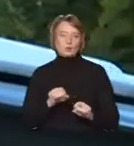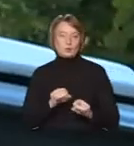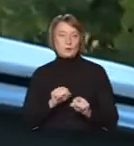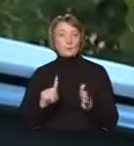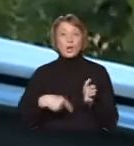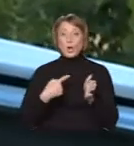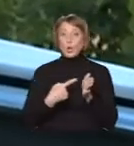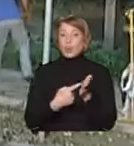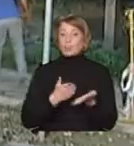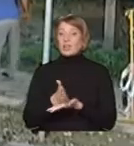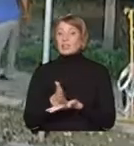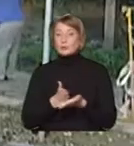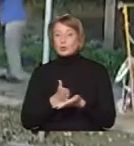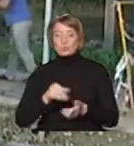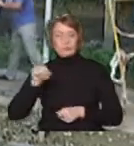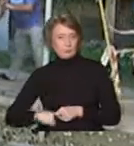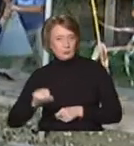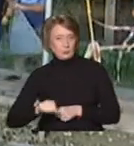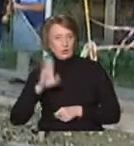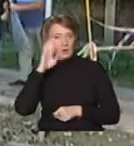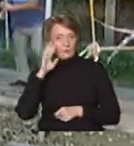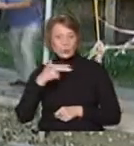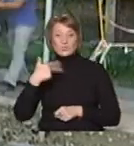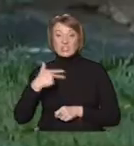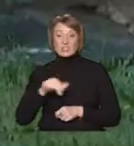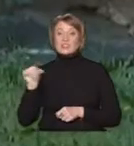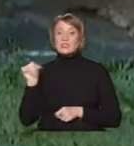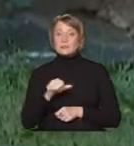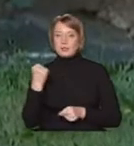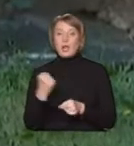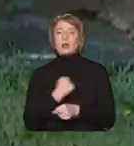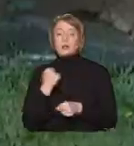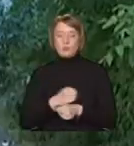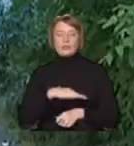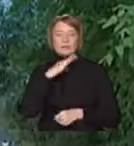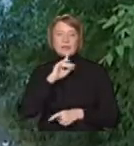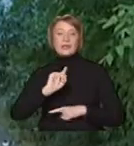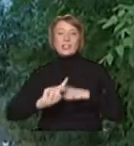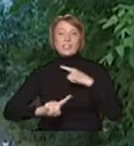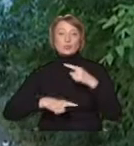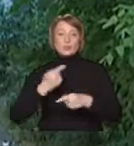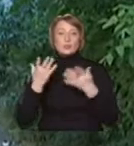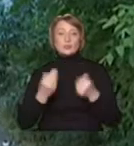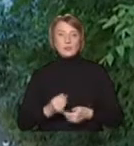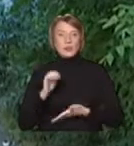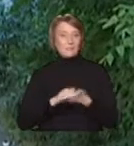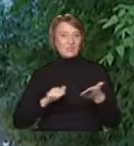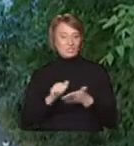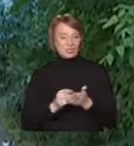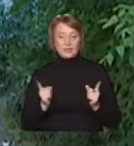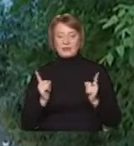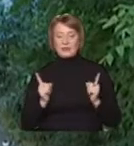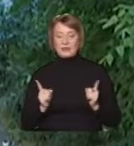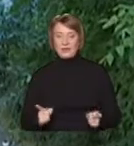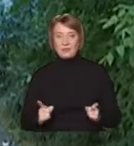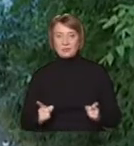Комунальні служби приборкали воду за півгодини, але роботи вистачало й наступного дня. Причина – тривалий термін експлуатації.